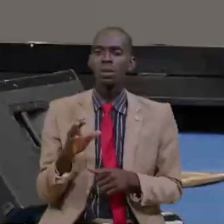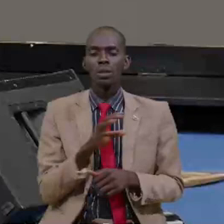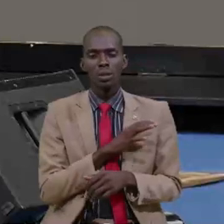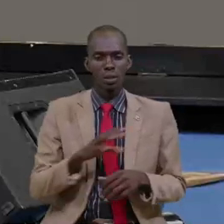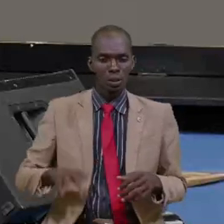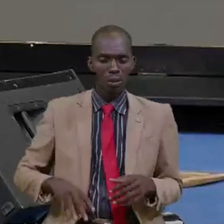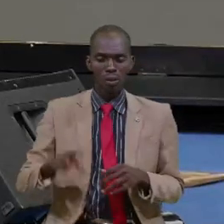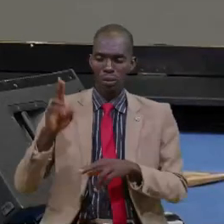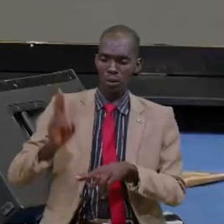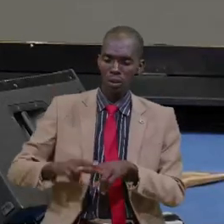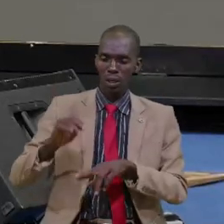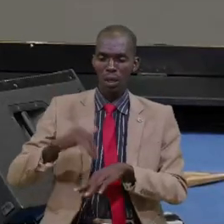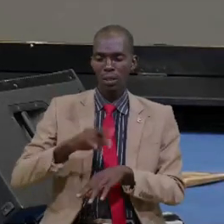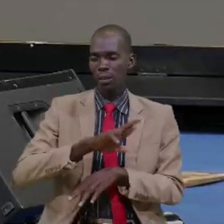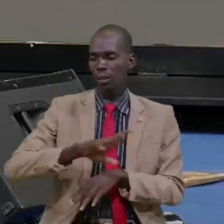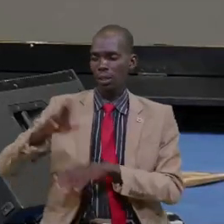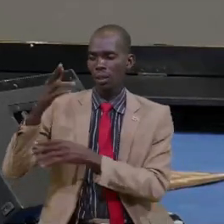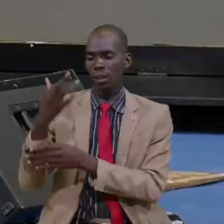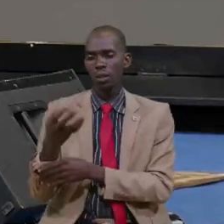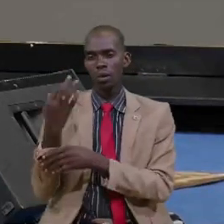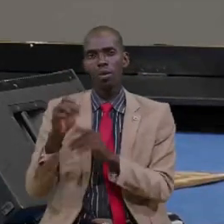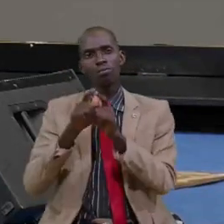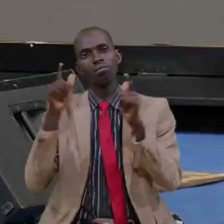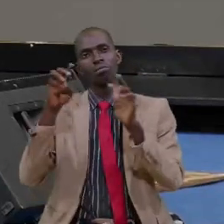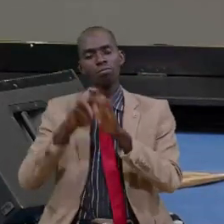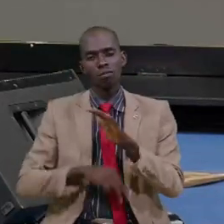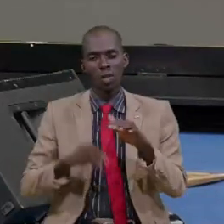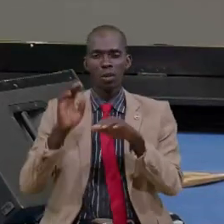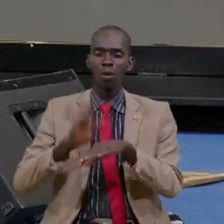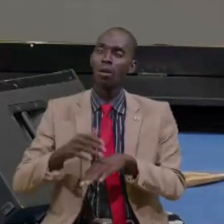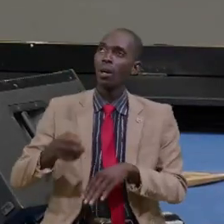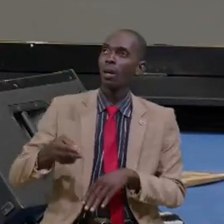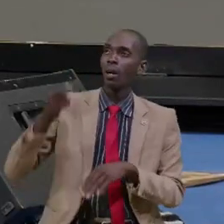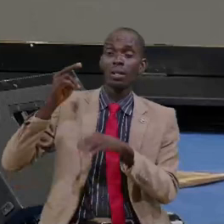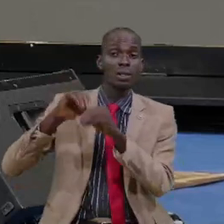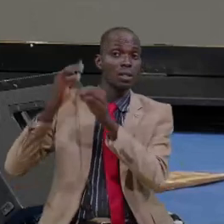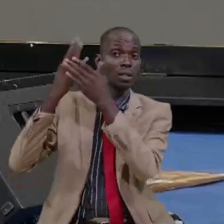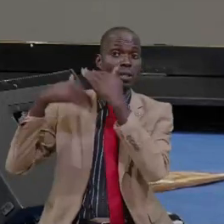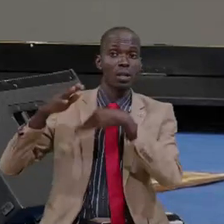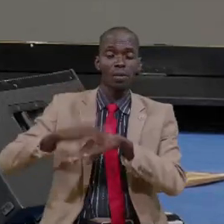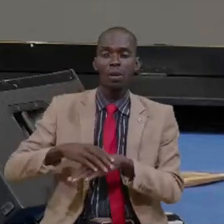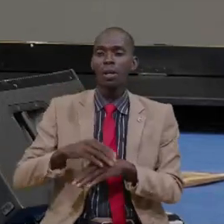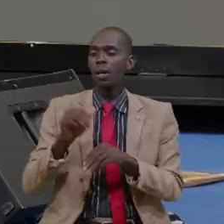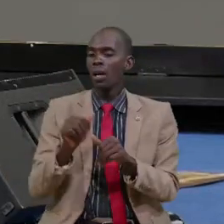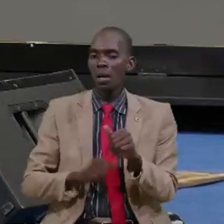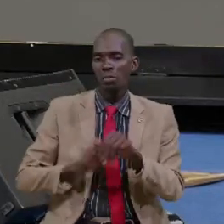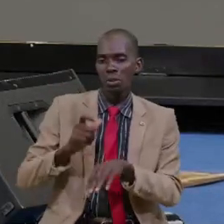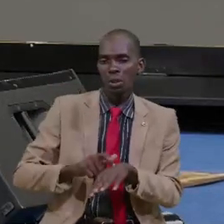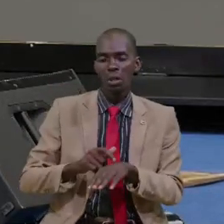Est-ce qu'il est à la droite de la majesté? Il est assis. Et chaque fois, en tout